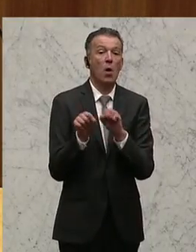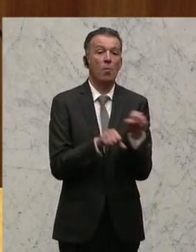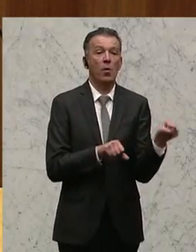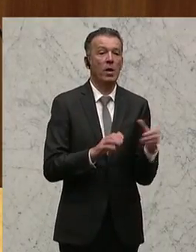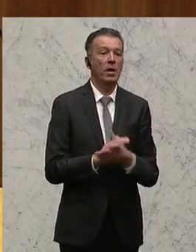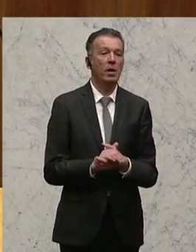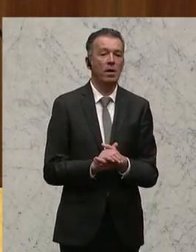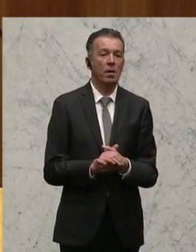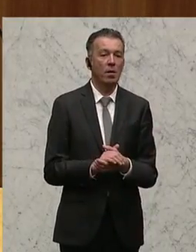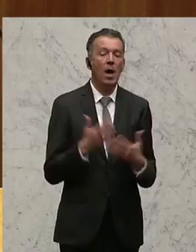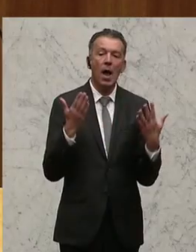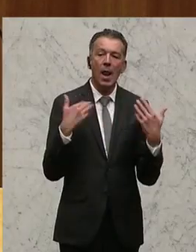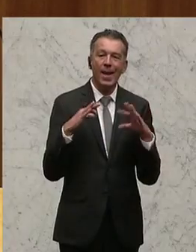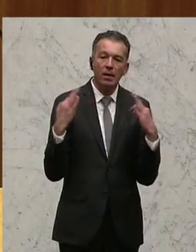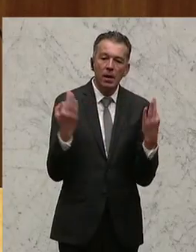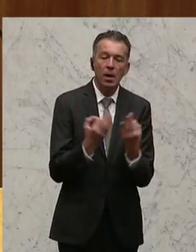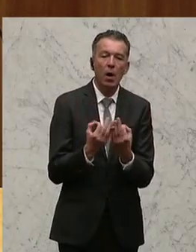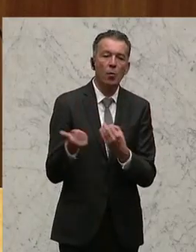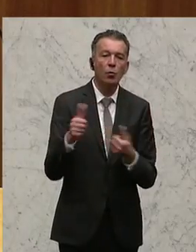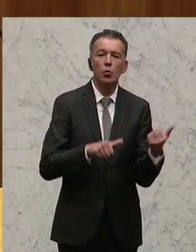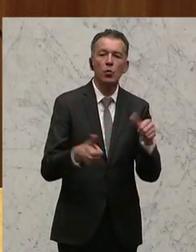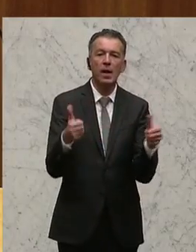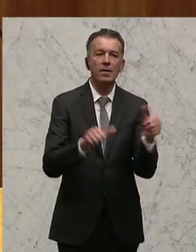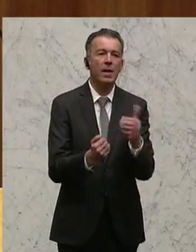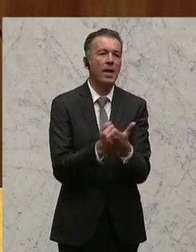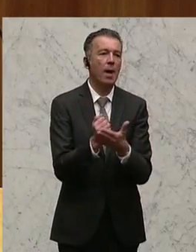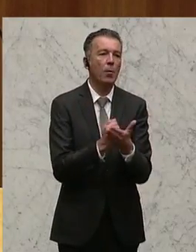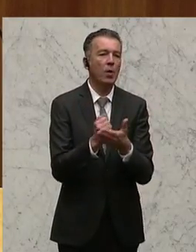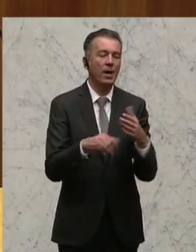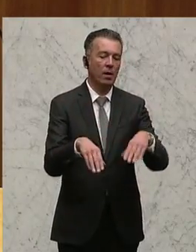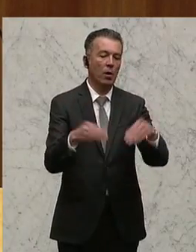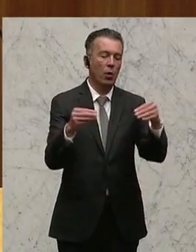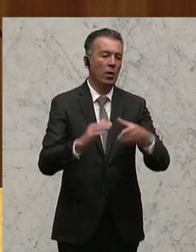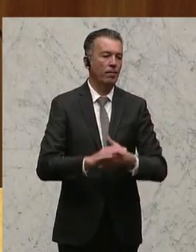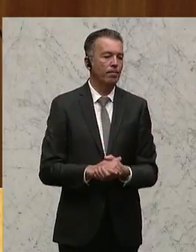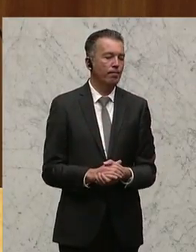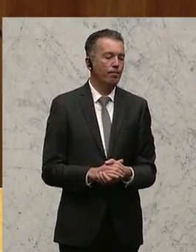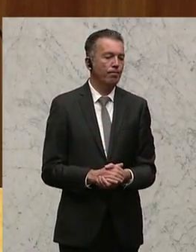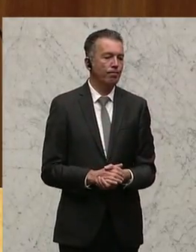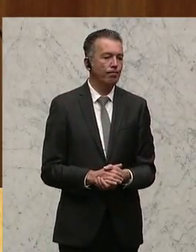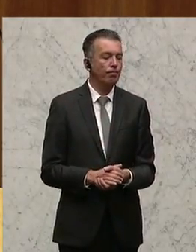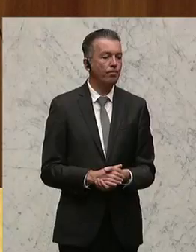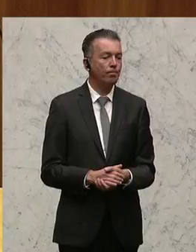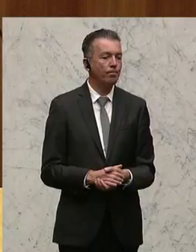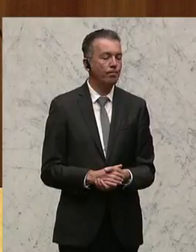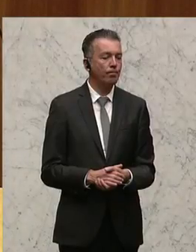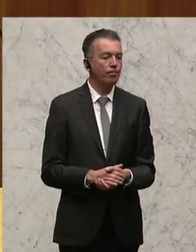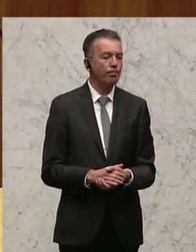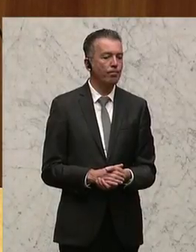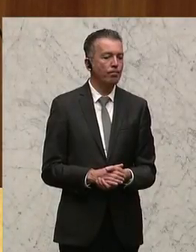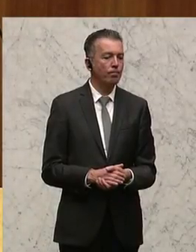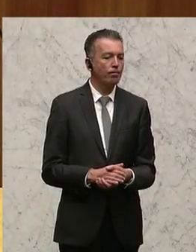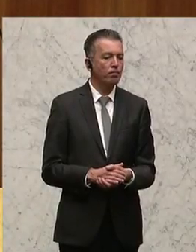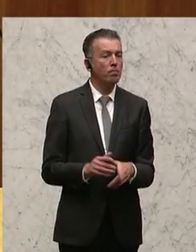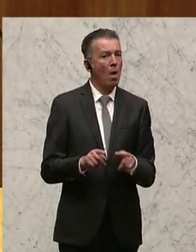Möglichkeit eröffnet, im ländlichen Raum zusätzliche Apotheken zu installieren. Es wird ja auch